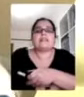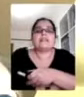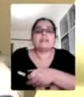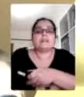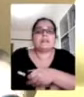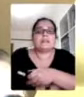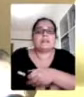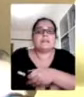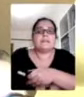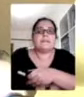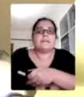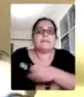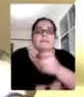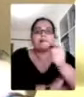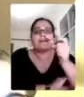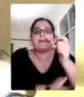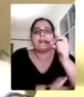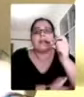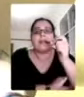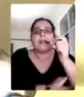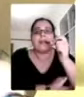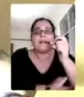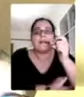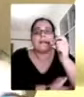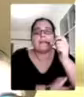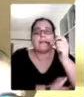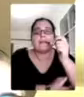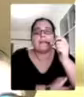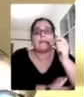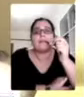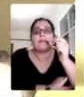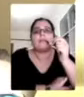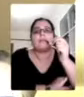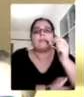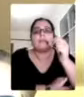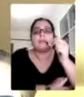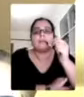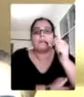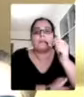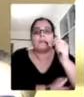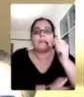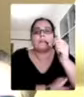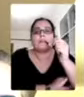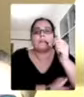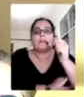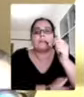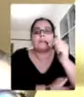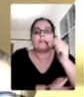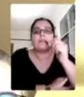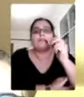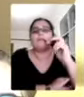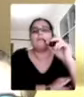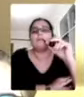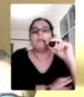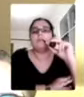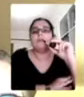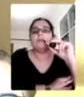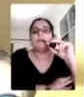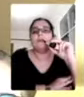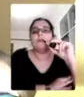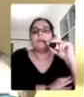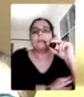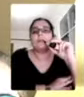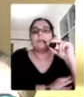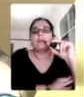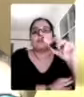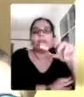Yani benim büyük amcam 50-60 sene şey içerdi. Pipo içmiştir. Onun evinde hatırlarım ben çocukken. Hatta o kurumasını falan bile beklemezdi.